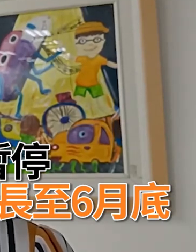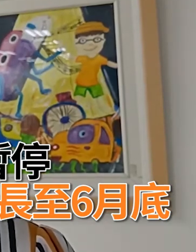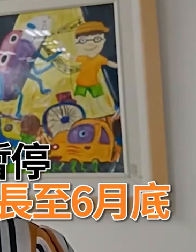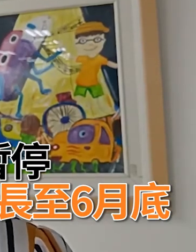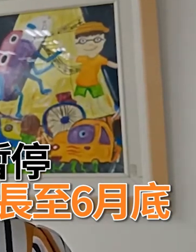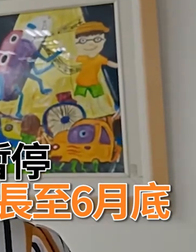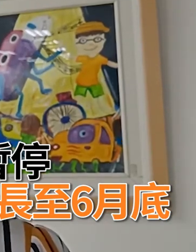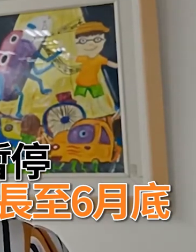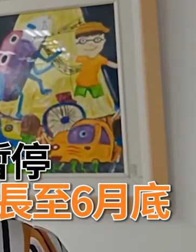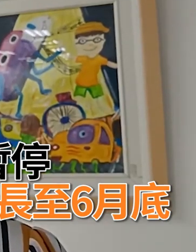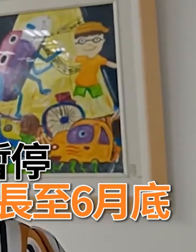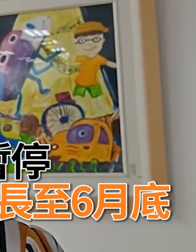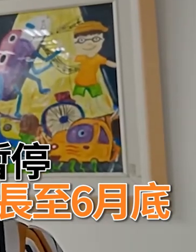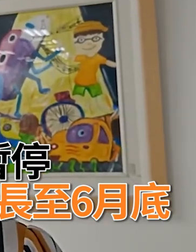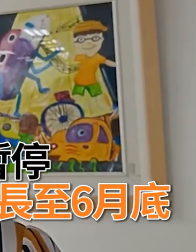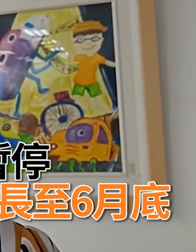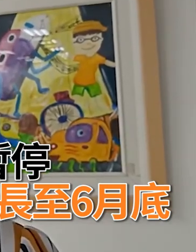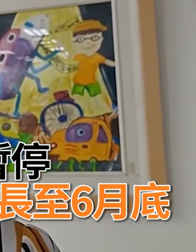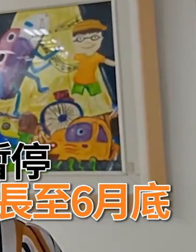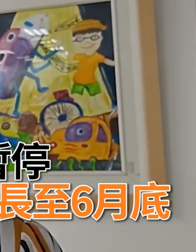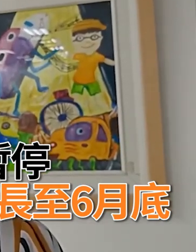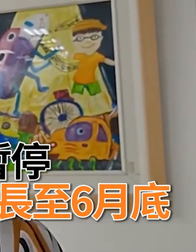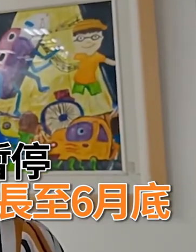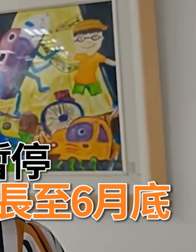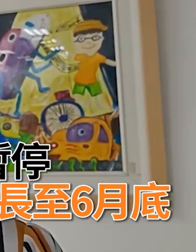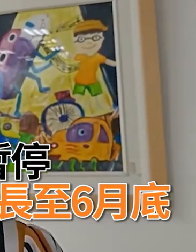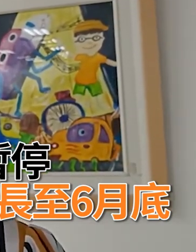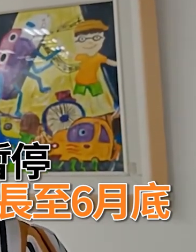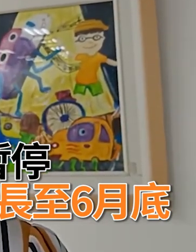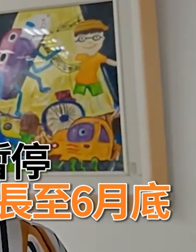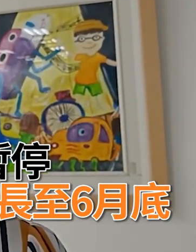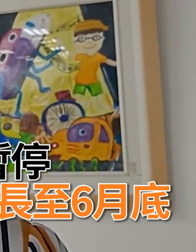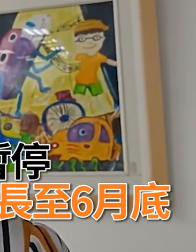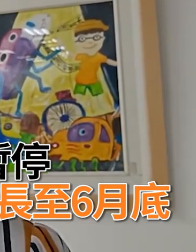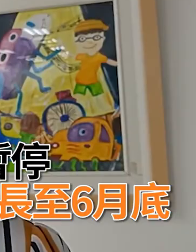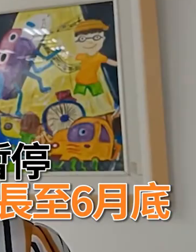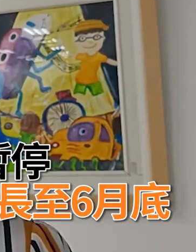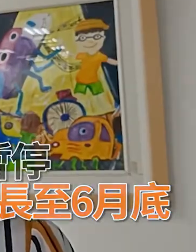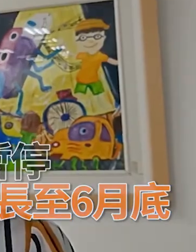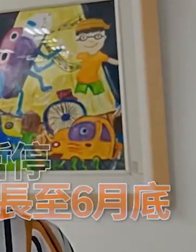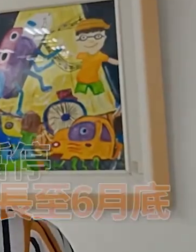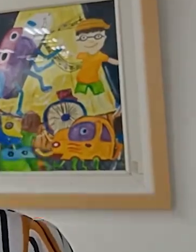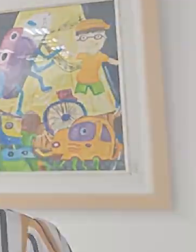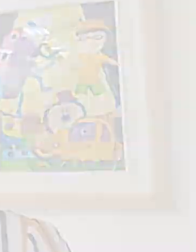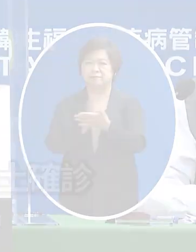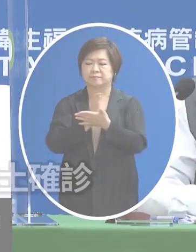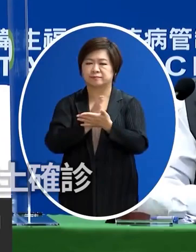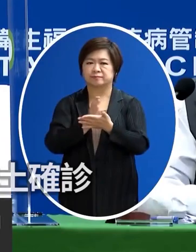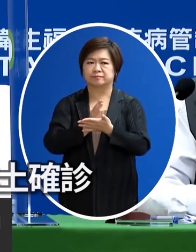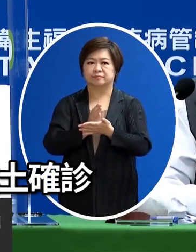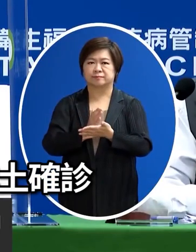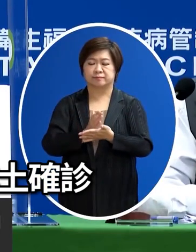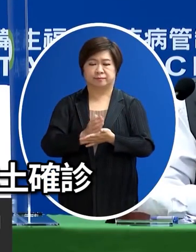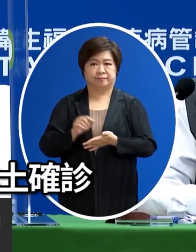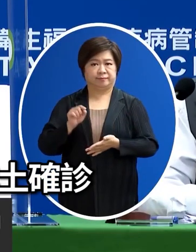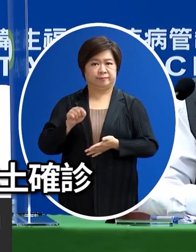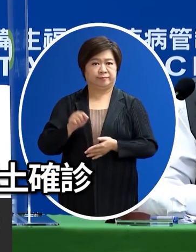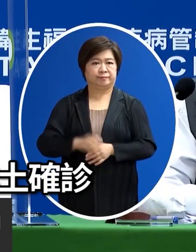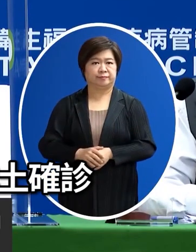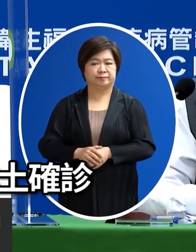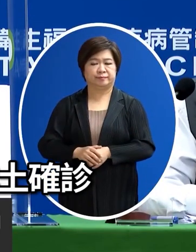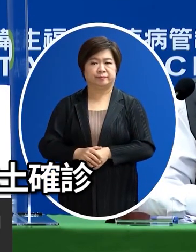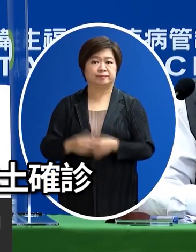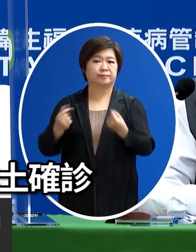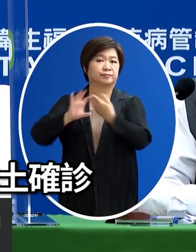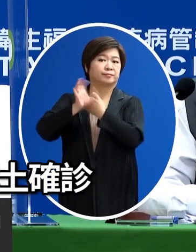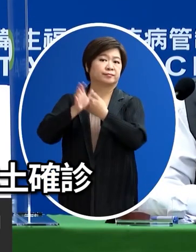户外教学、毕业旅行，还有格数露营跨县市的活动，我们都已经暂缓到六月底。 马来克从纽